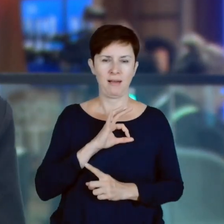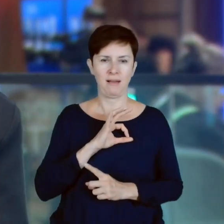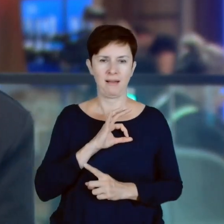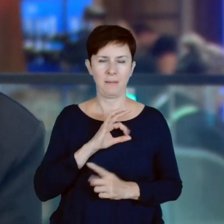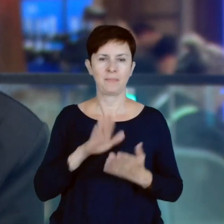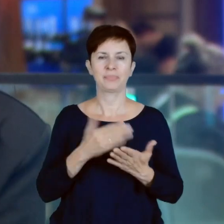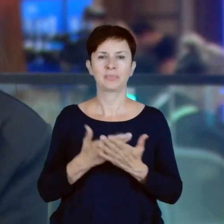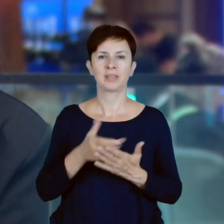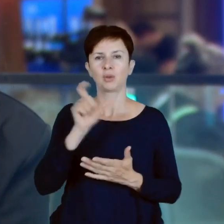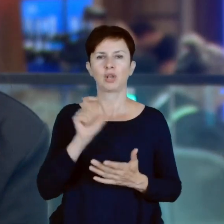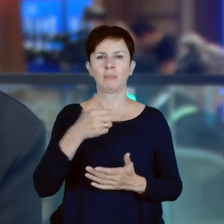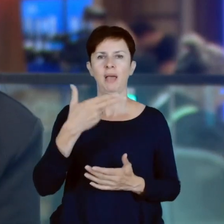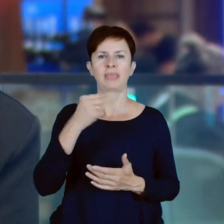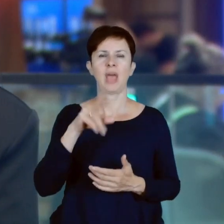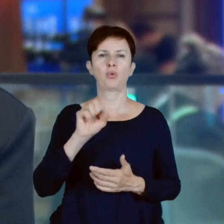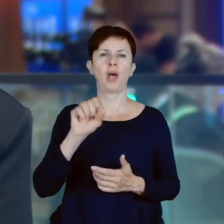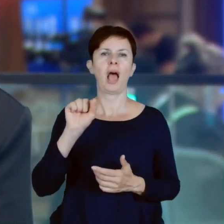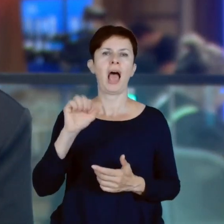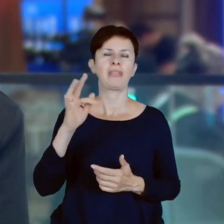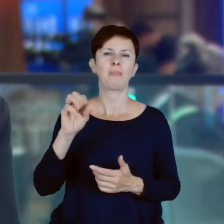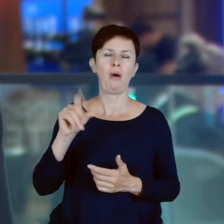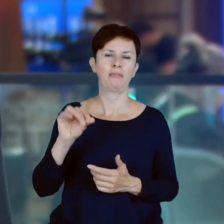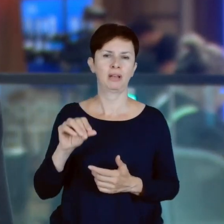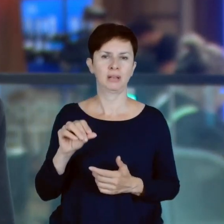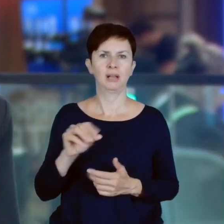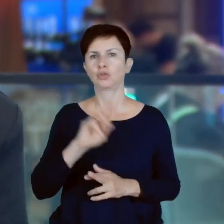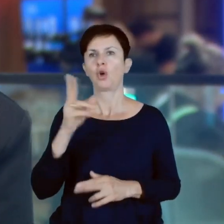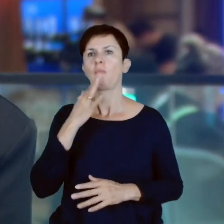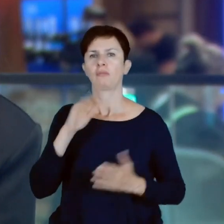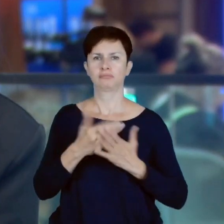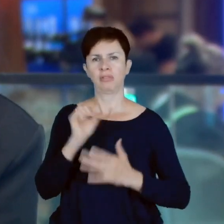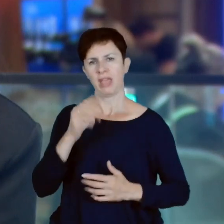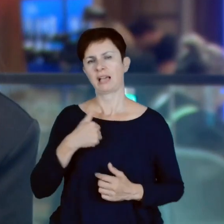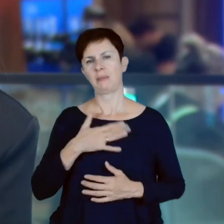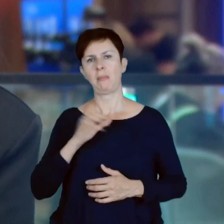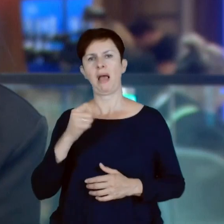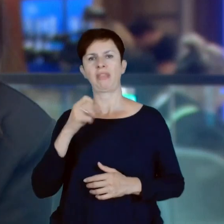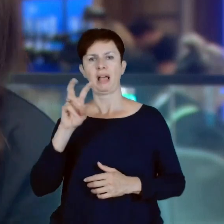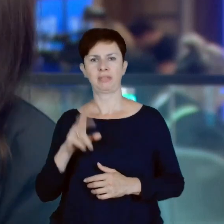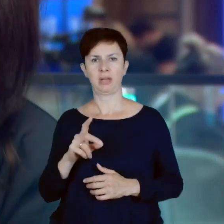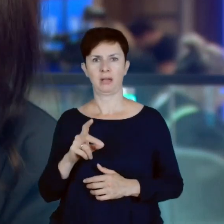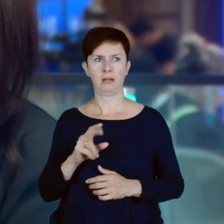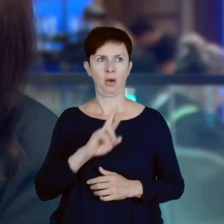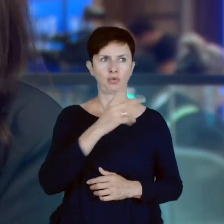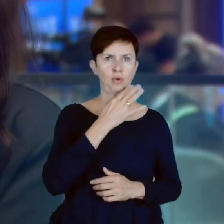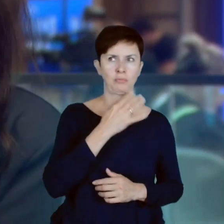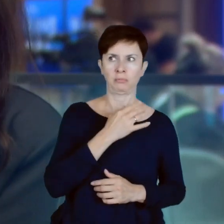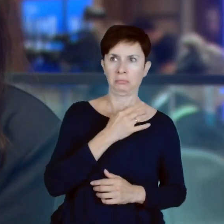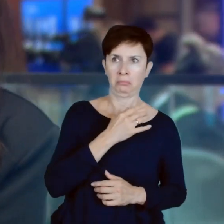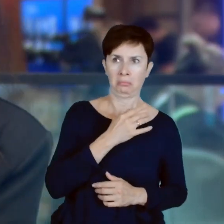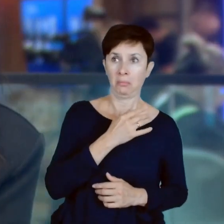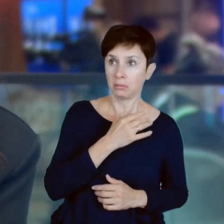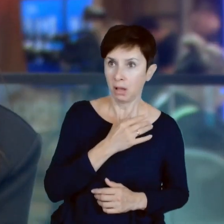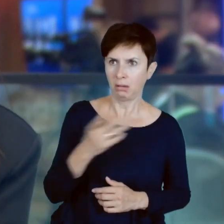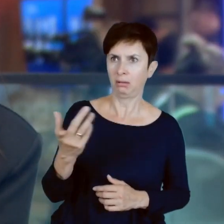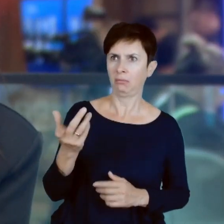to jeśli właśnie widzą, że ludzie mówią, że okej, ja mam ADHD i nagle się okazuje, że okej, no i nie gryzie, nie? No ale taka